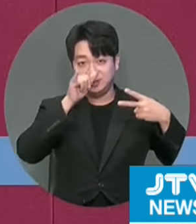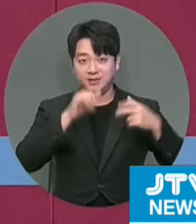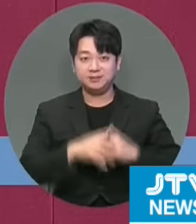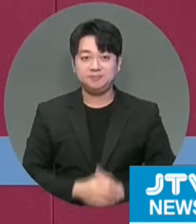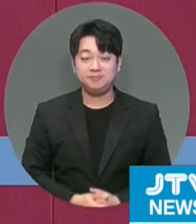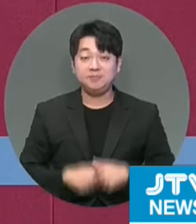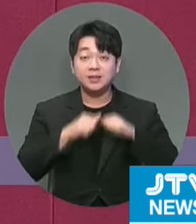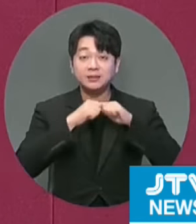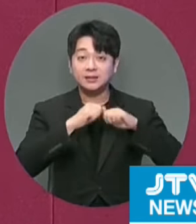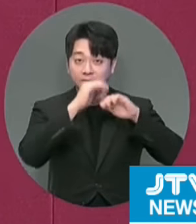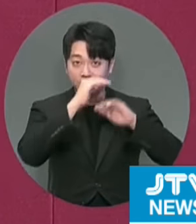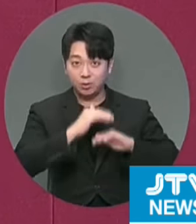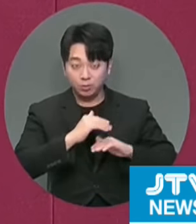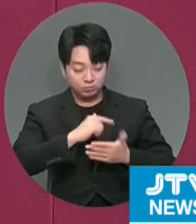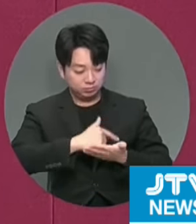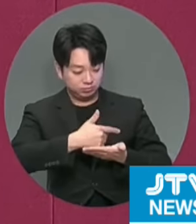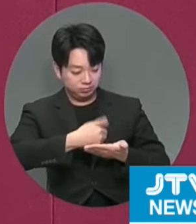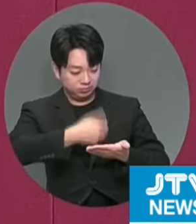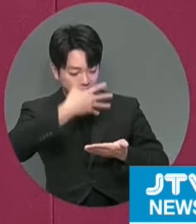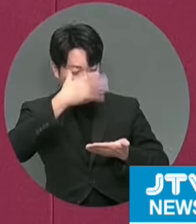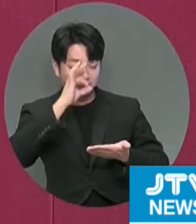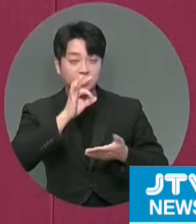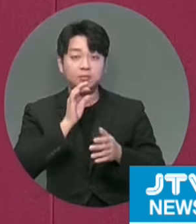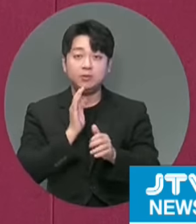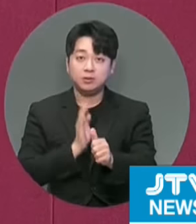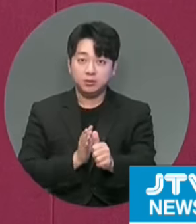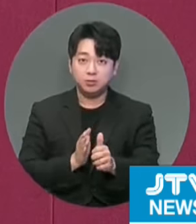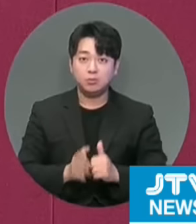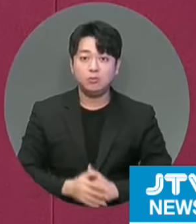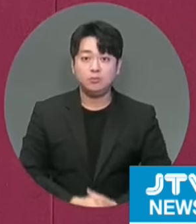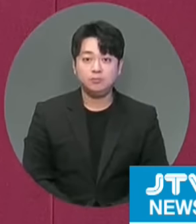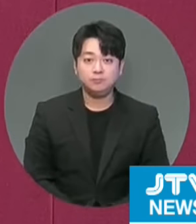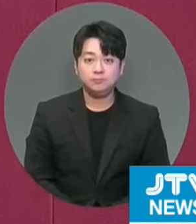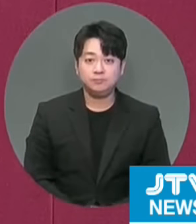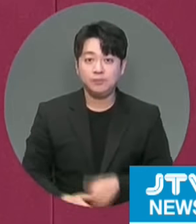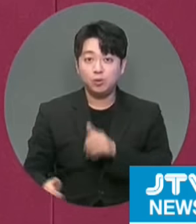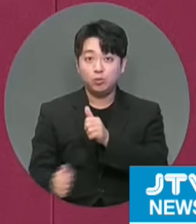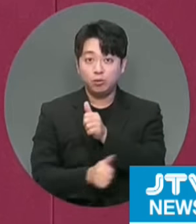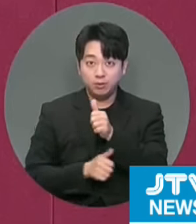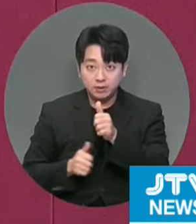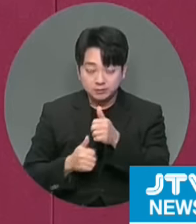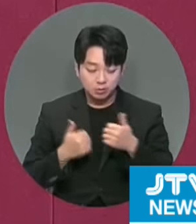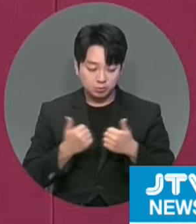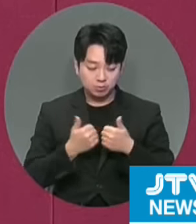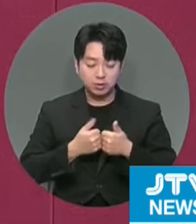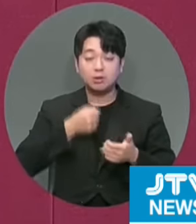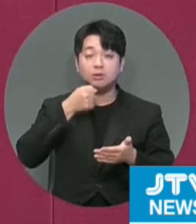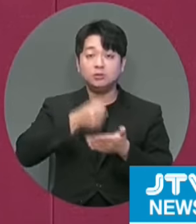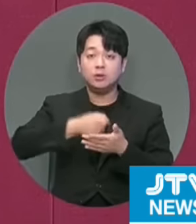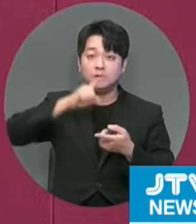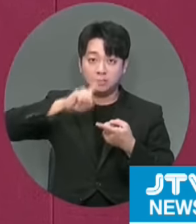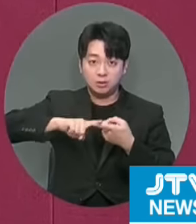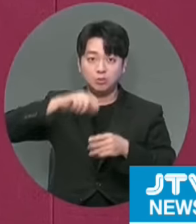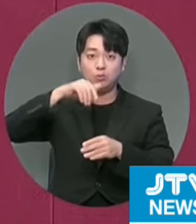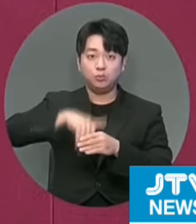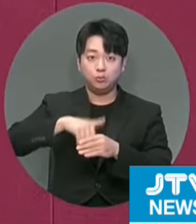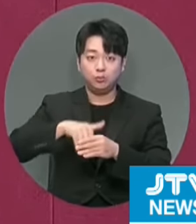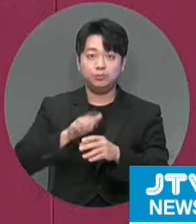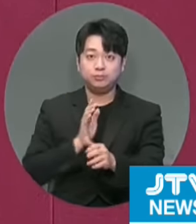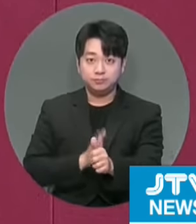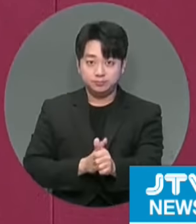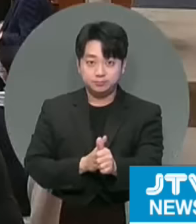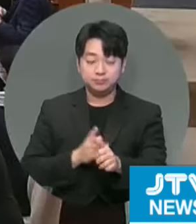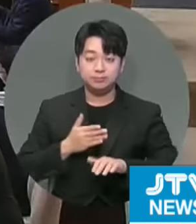내용은 단말기의 자료를 참고하여 주시기 바라며 우리 위원회에서 제안한 대로 의결하여 주시기 바랍니다.